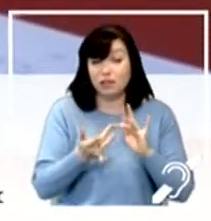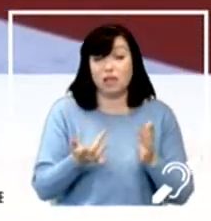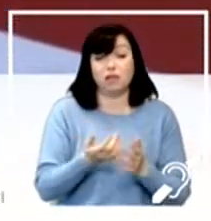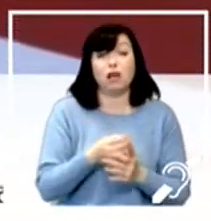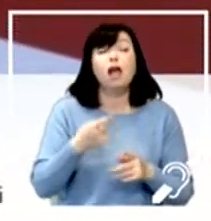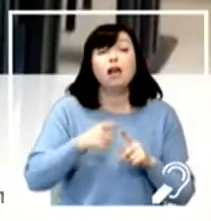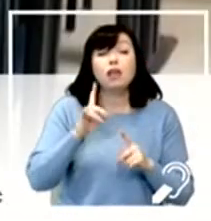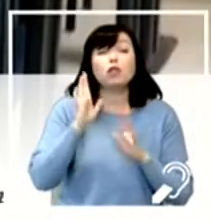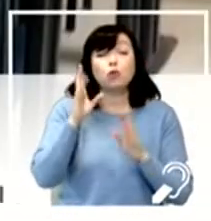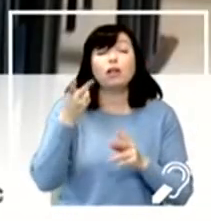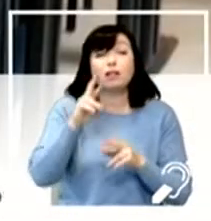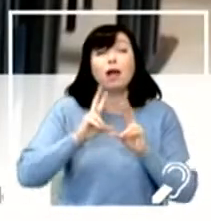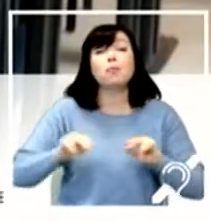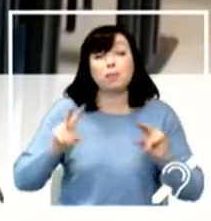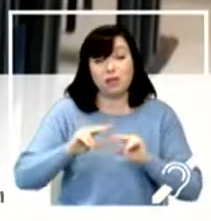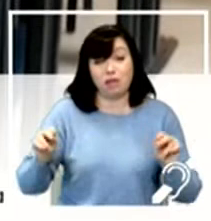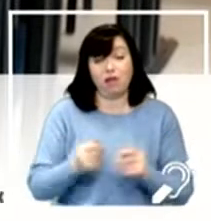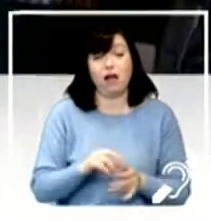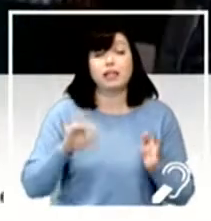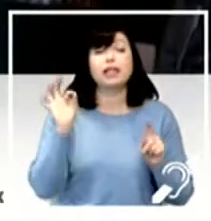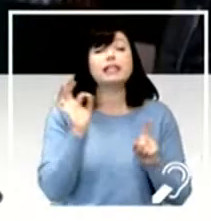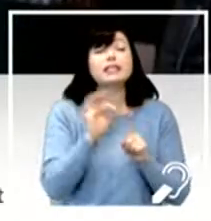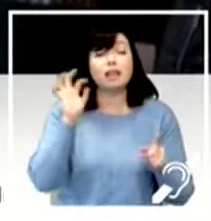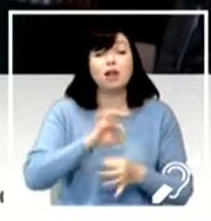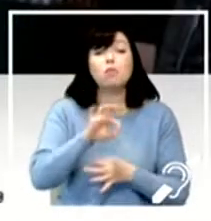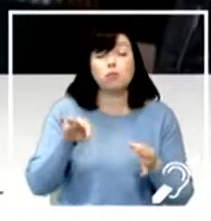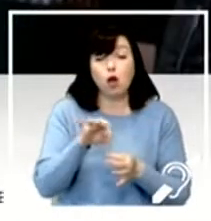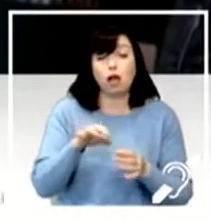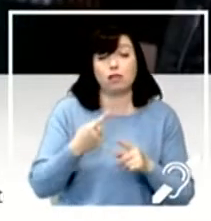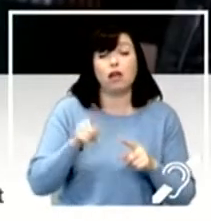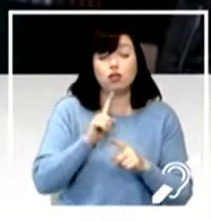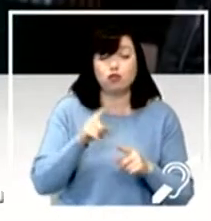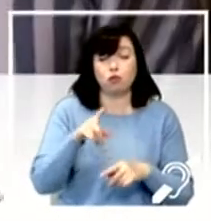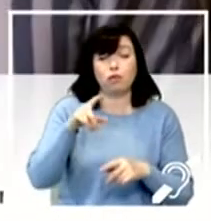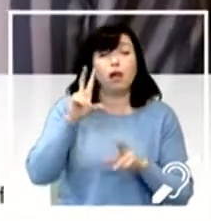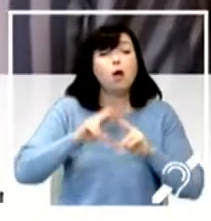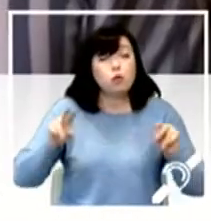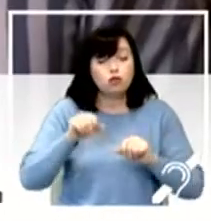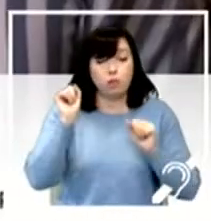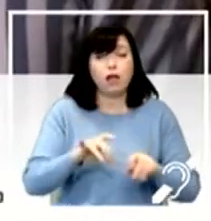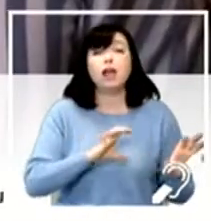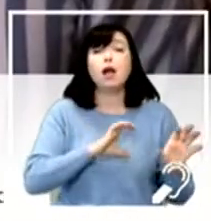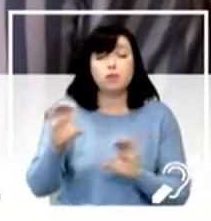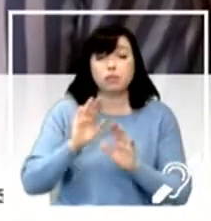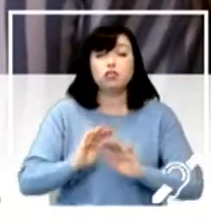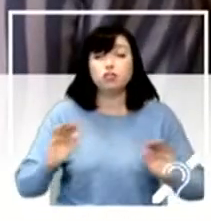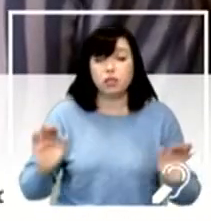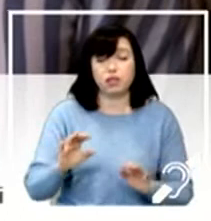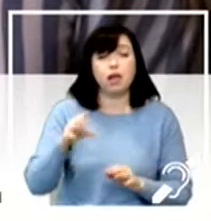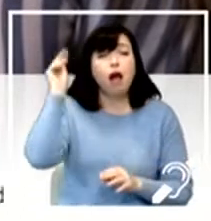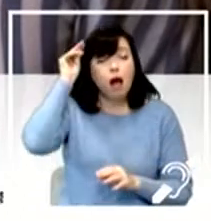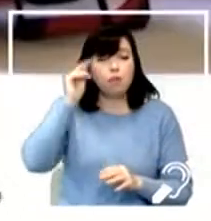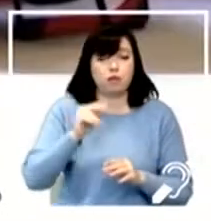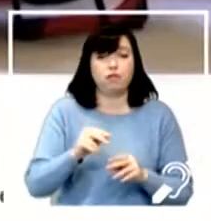cadrelor didactice din Republica Moldova. Scopul proiectului este de a sensibiliza profesorii să le asigure copiilor LGBT un mediu